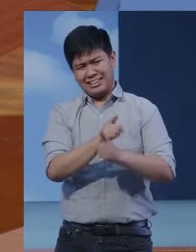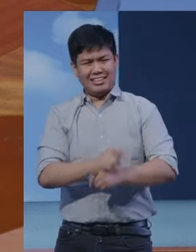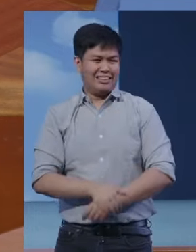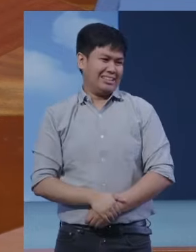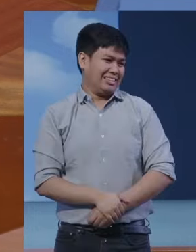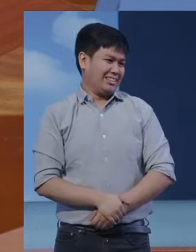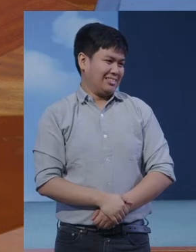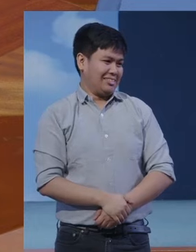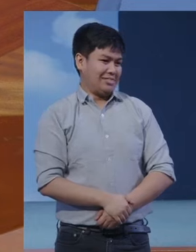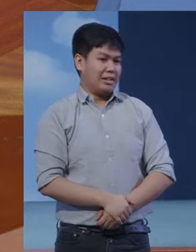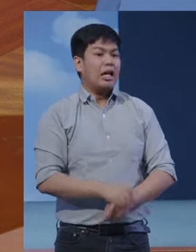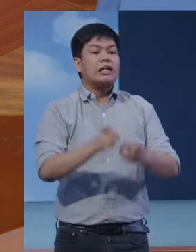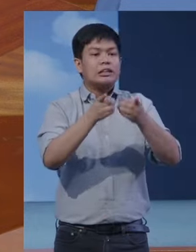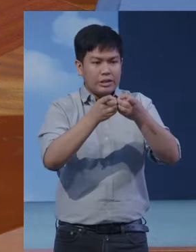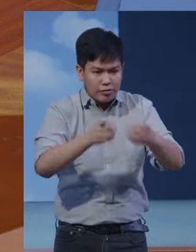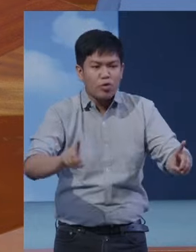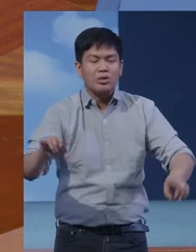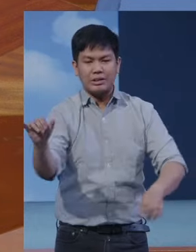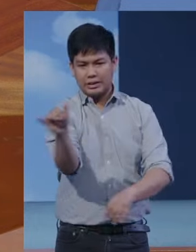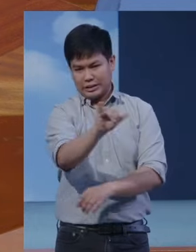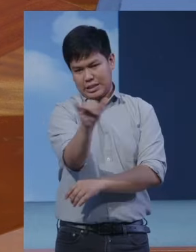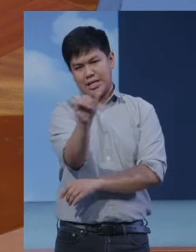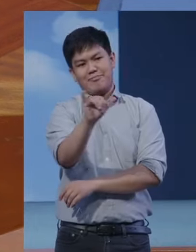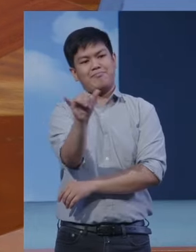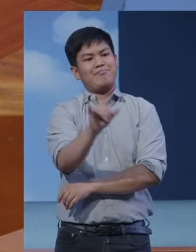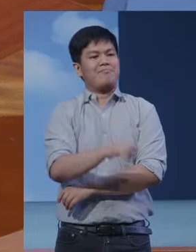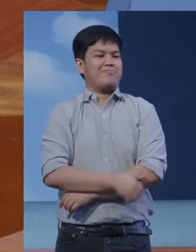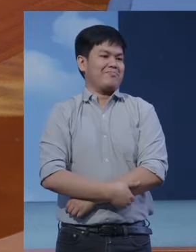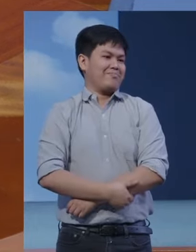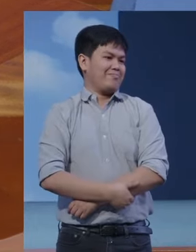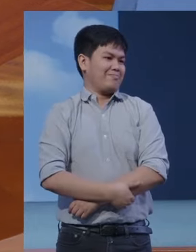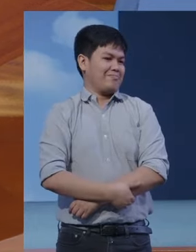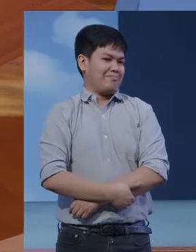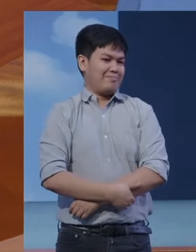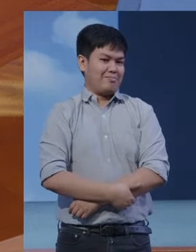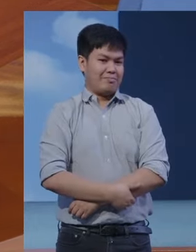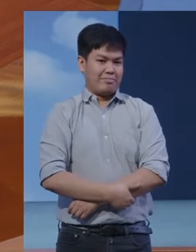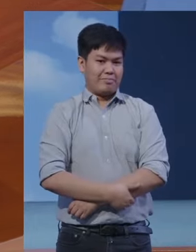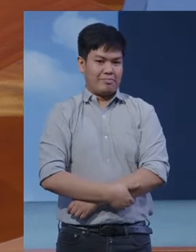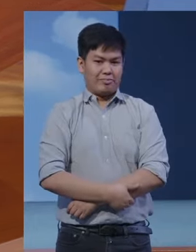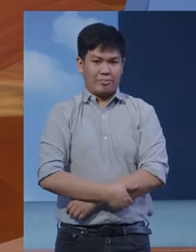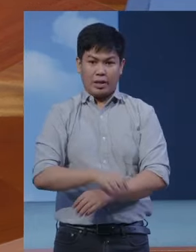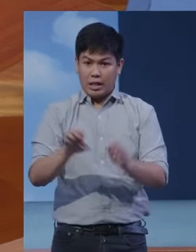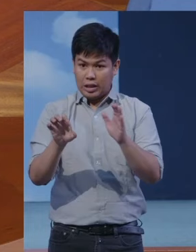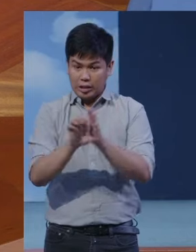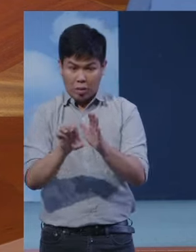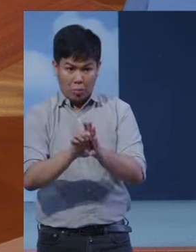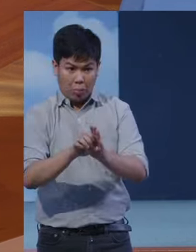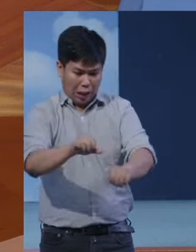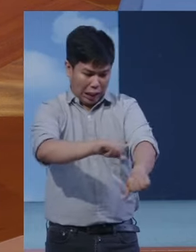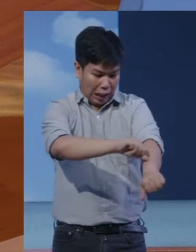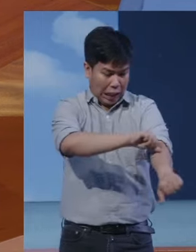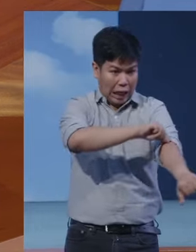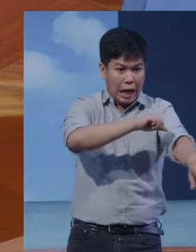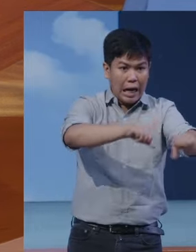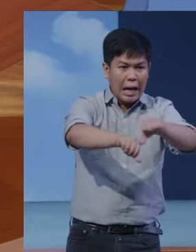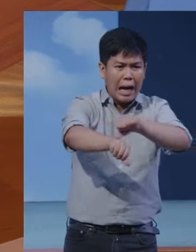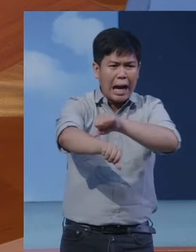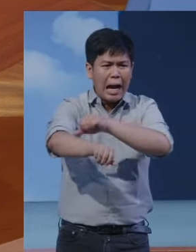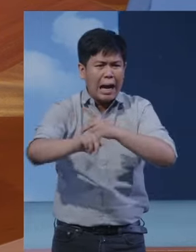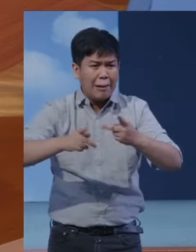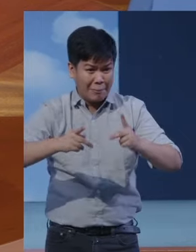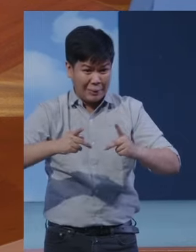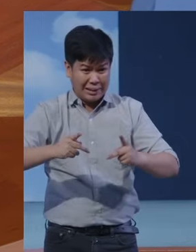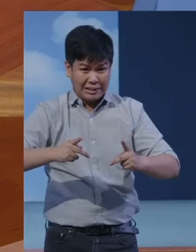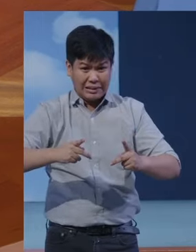gan sa ating pong teksto malinaw na Hindi iyan ang